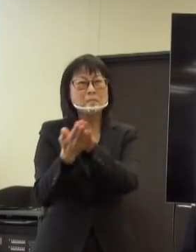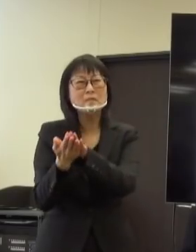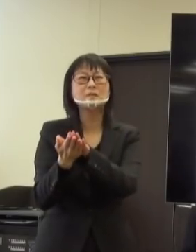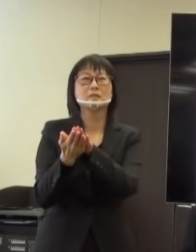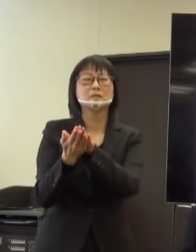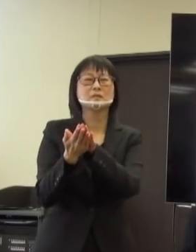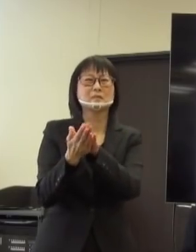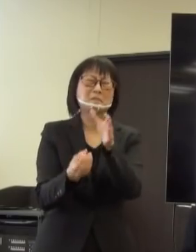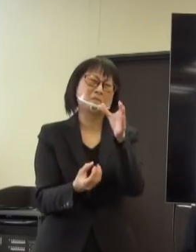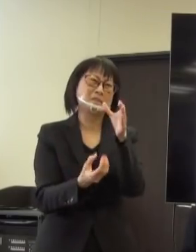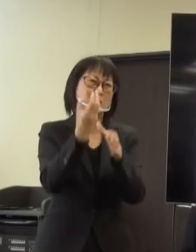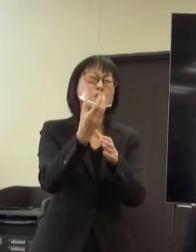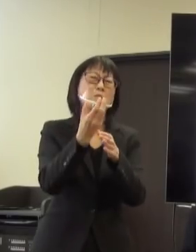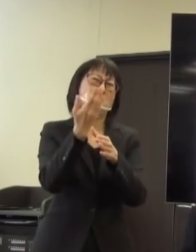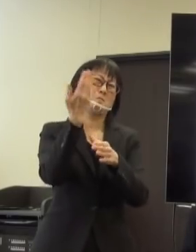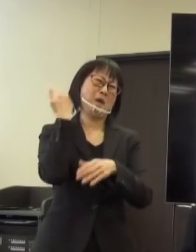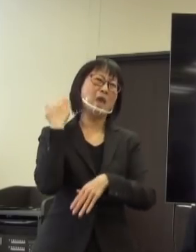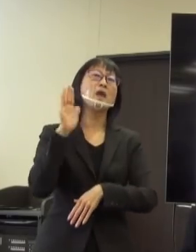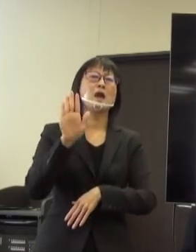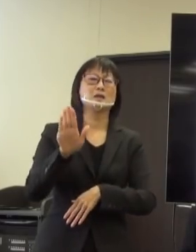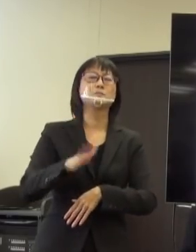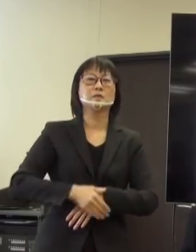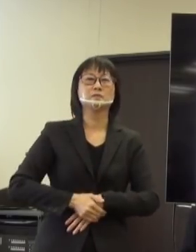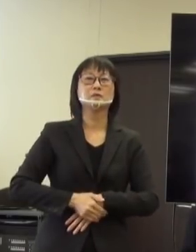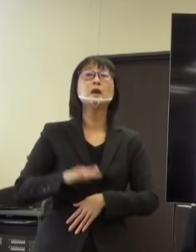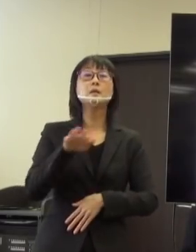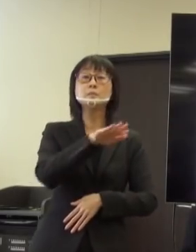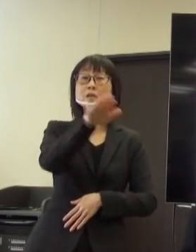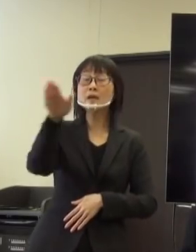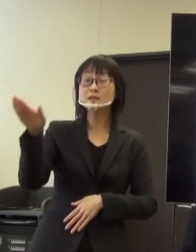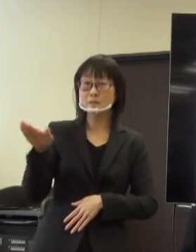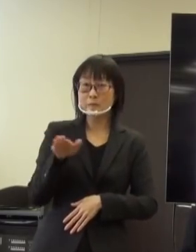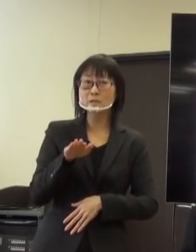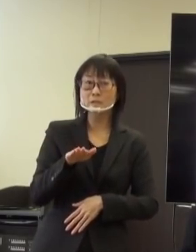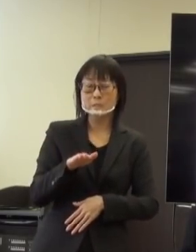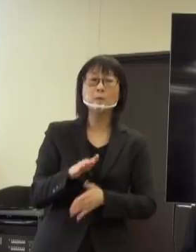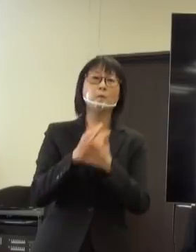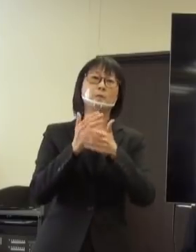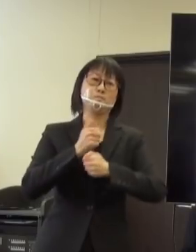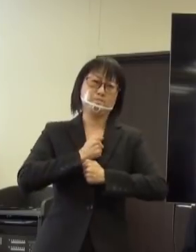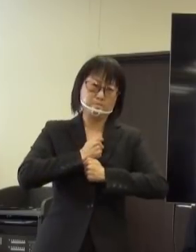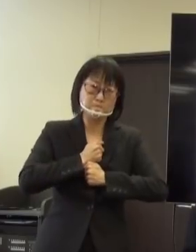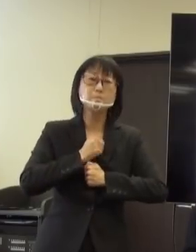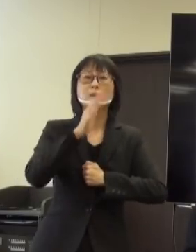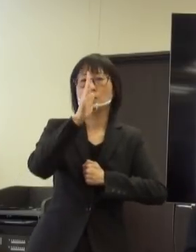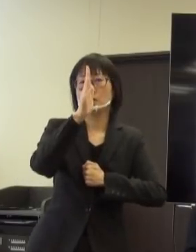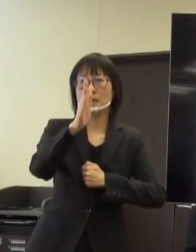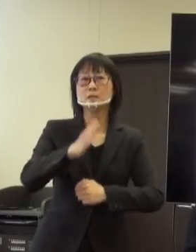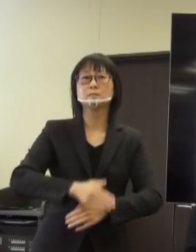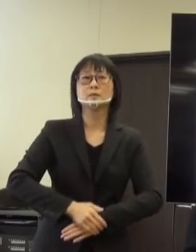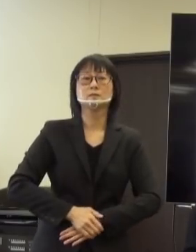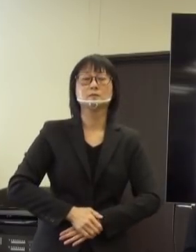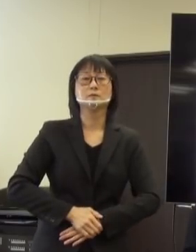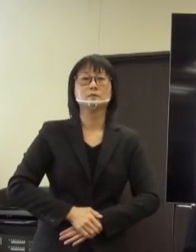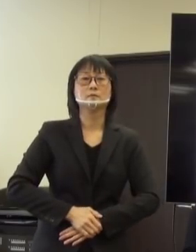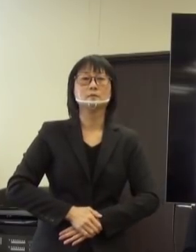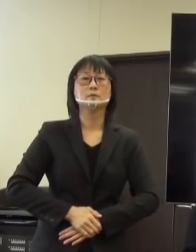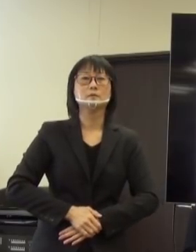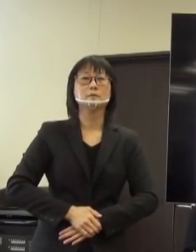ひ皆様には良識を持った対応をお願い申し上げたいというふうに思います。クラスターに関